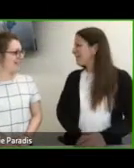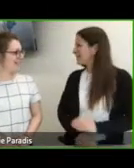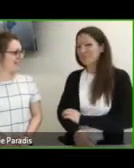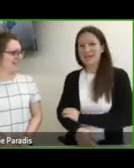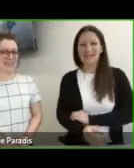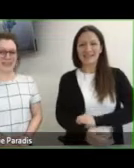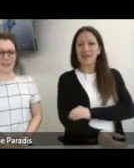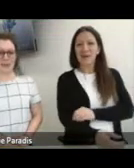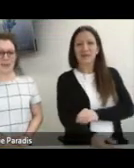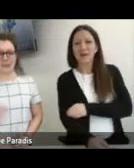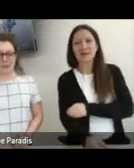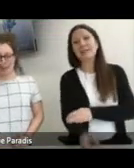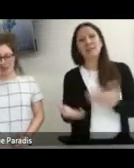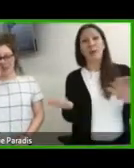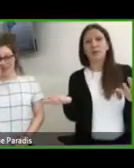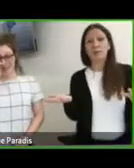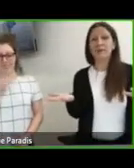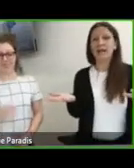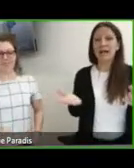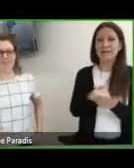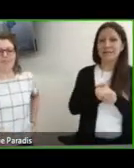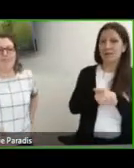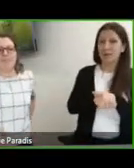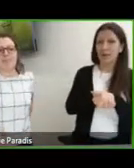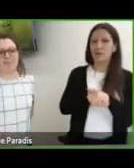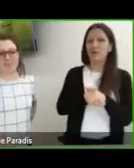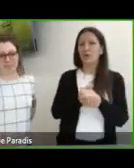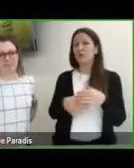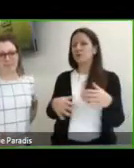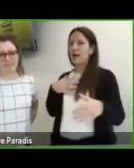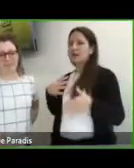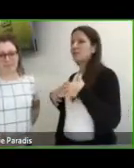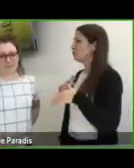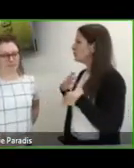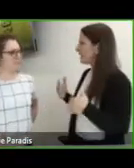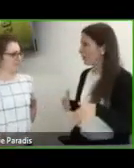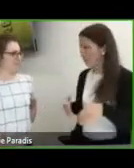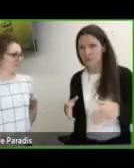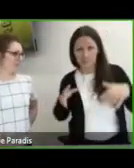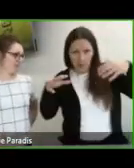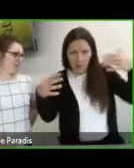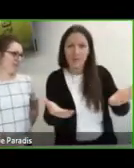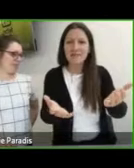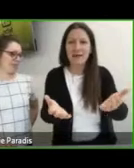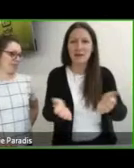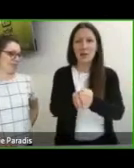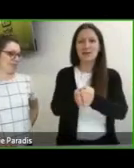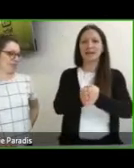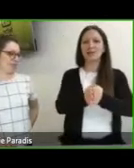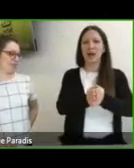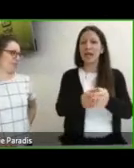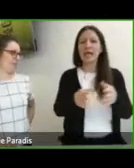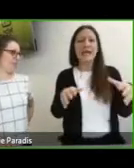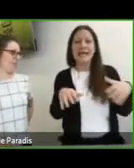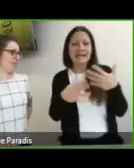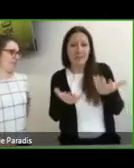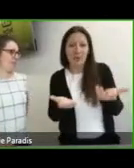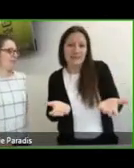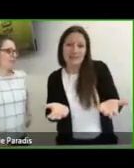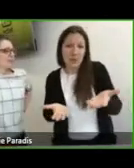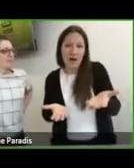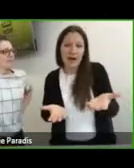trame de cette présentation, en fait, c'est l'histoire d'une nouvelle. Hein? Donc, on veut souvent parler de nous, mais on va commencer par se concentrer sur elle. Et